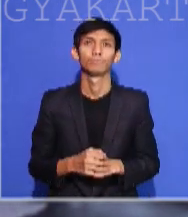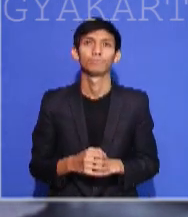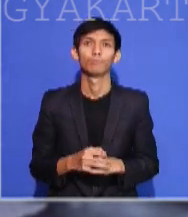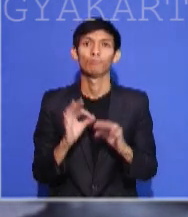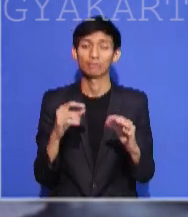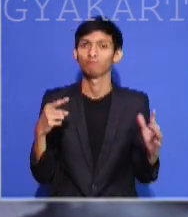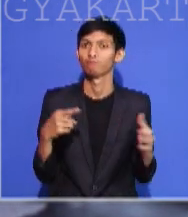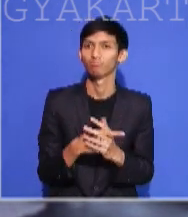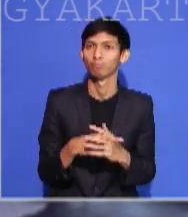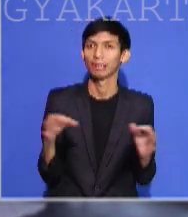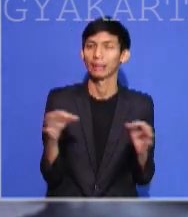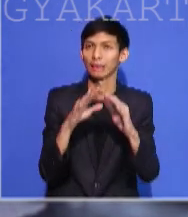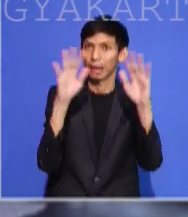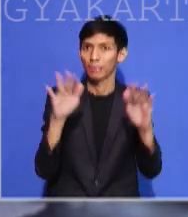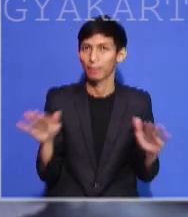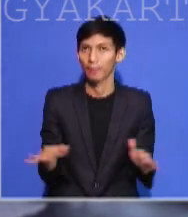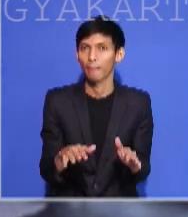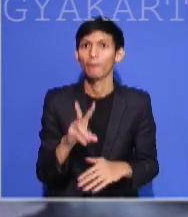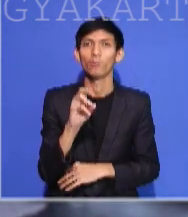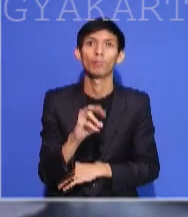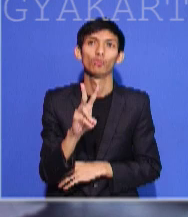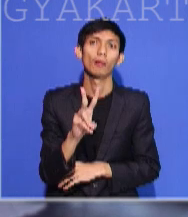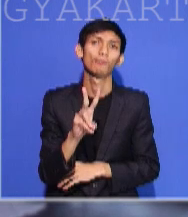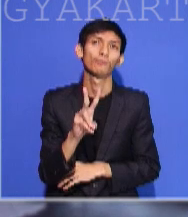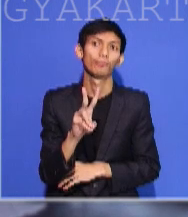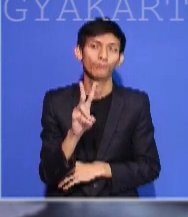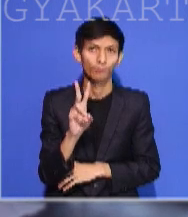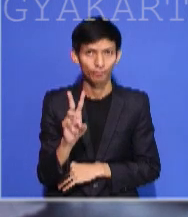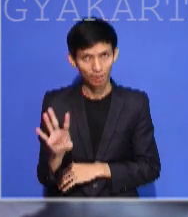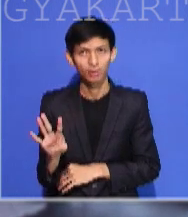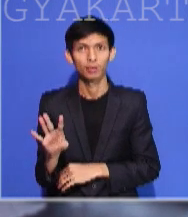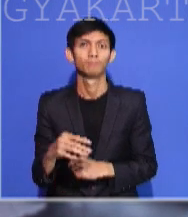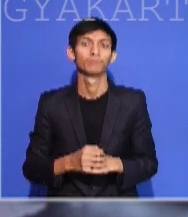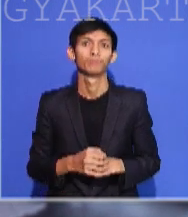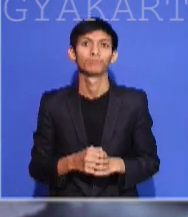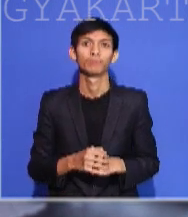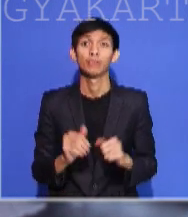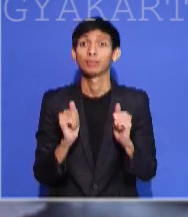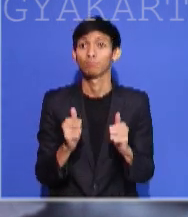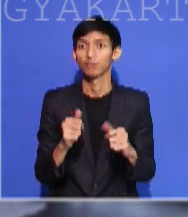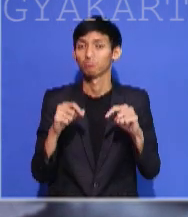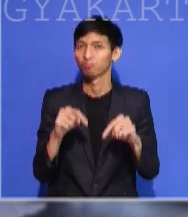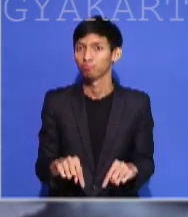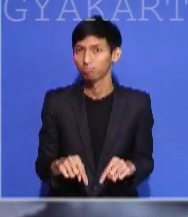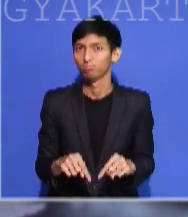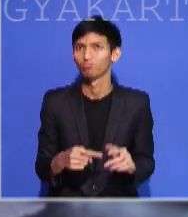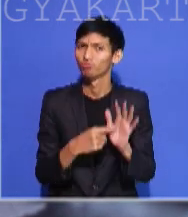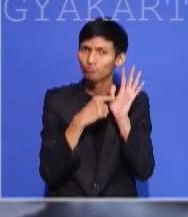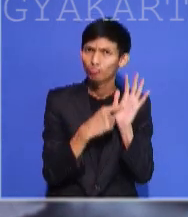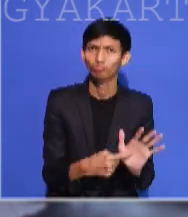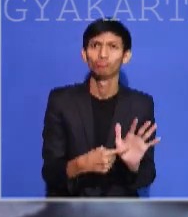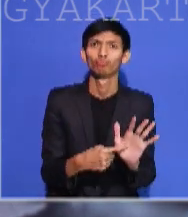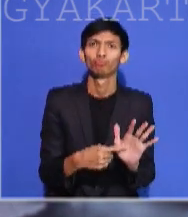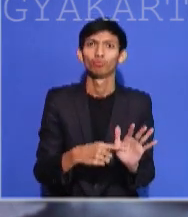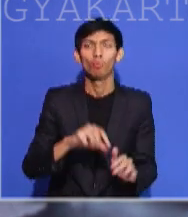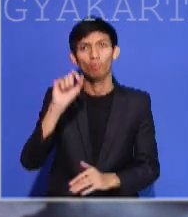jelang perayaan nataru 2025 di wilayah Daerah Istimewa Yogyakarta bentuk kesiapsiagaan ini ditandai dengan gelar apel